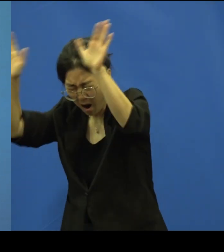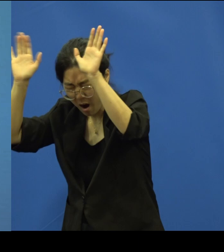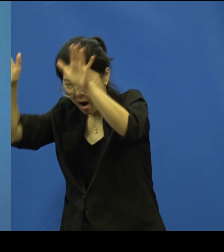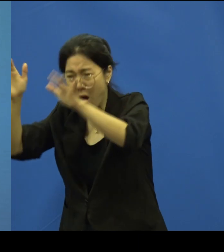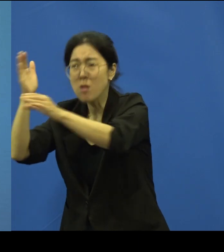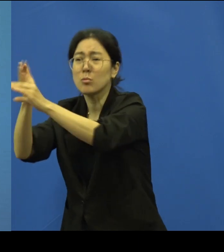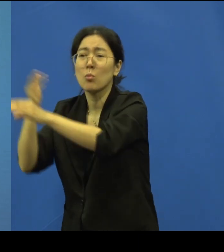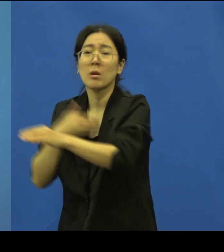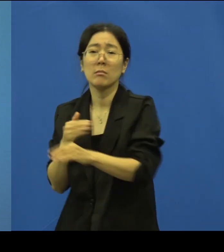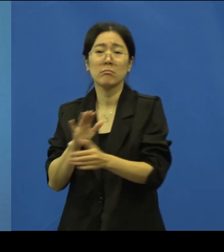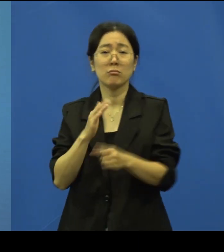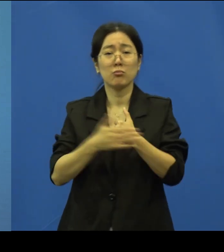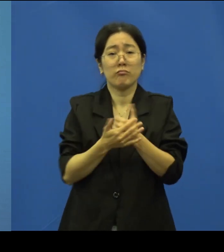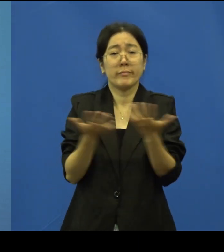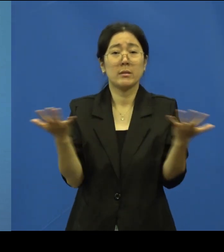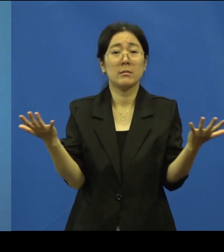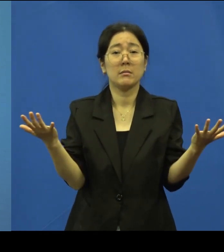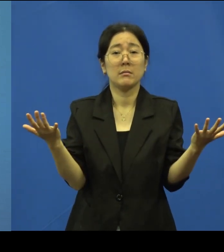그런데